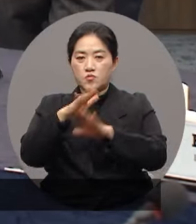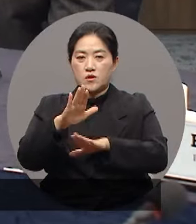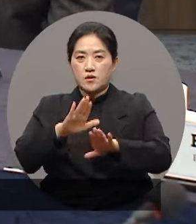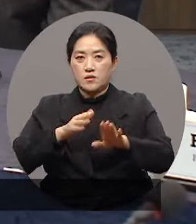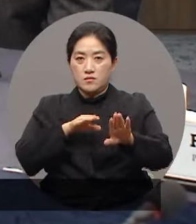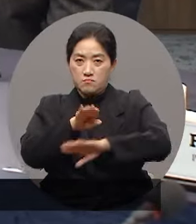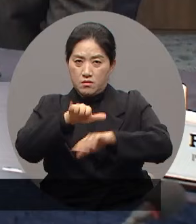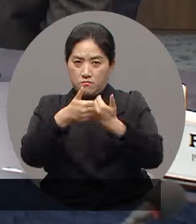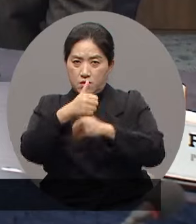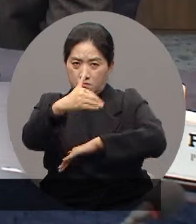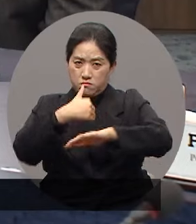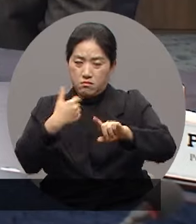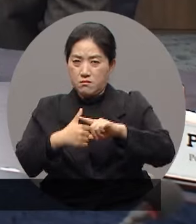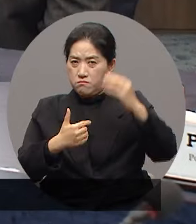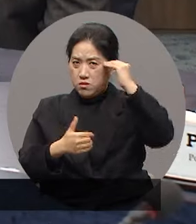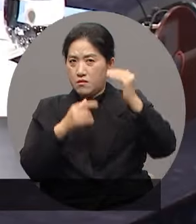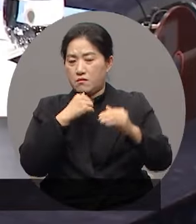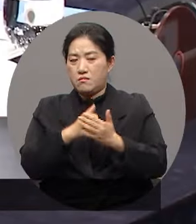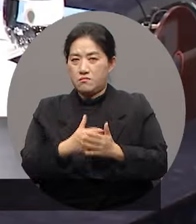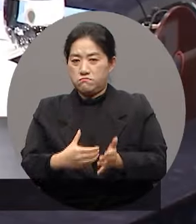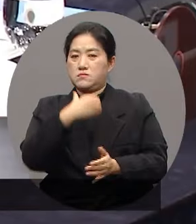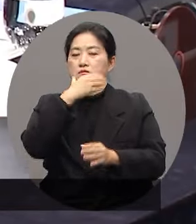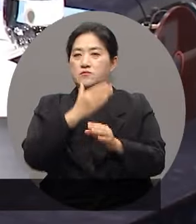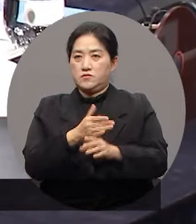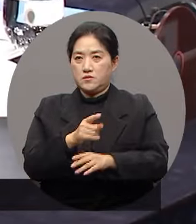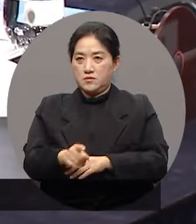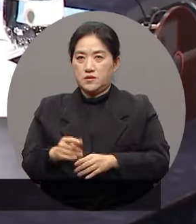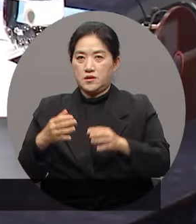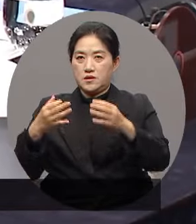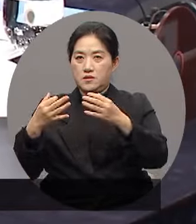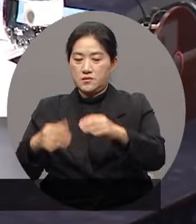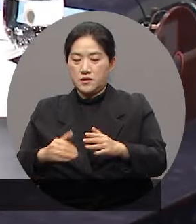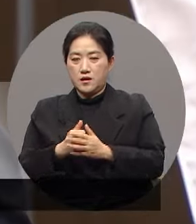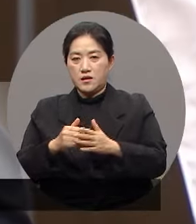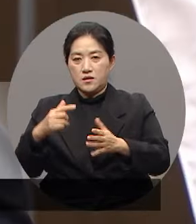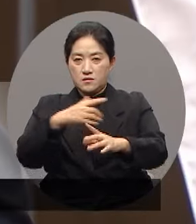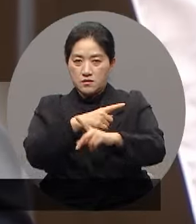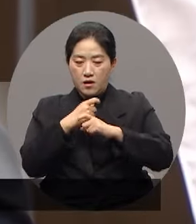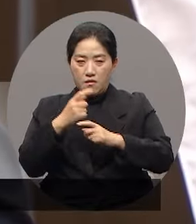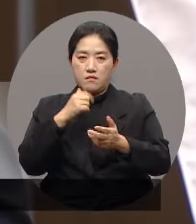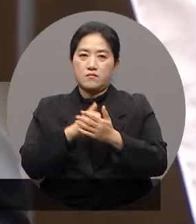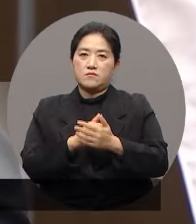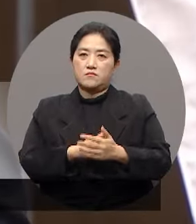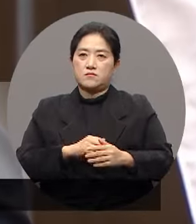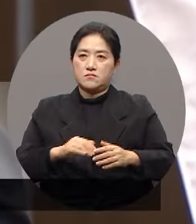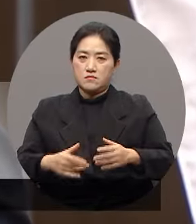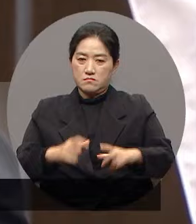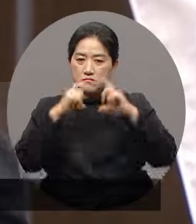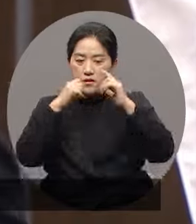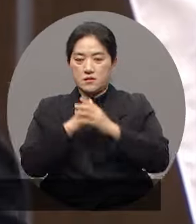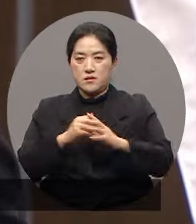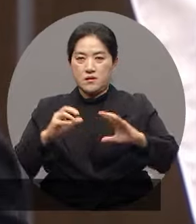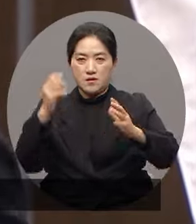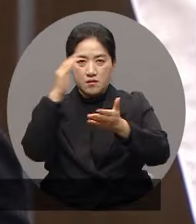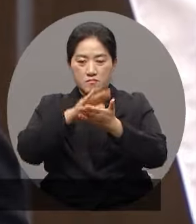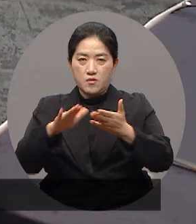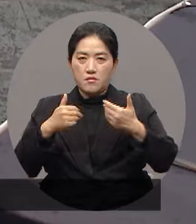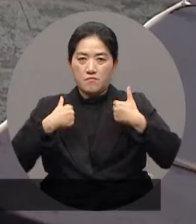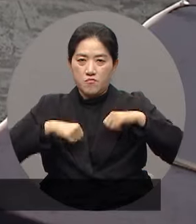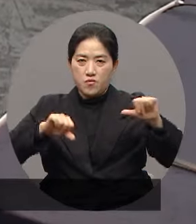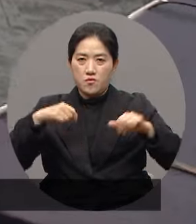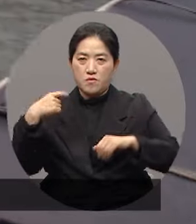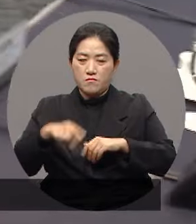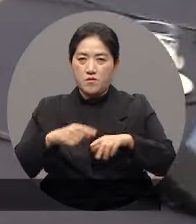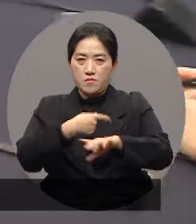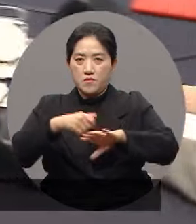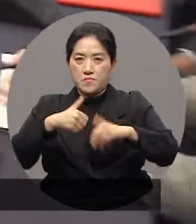본부장은 북한이 한국을 적대국으로 규정하며 평화와 통일을 저버렸다며 반민족적 집단이라고 비판했습니다.